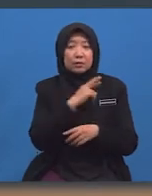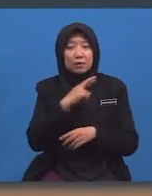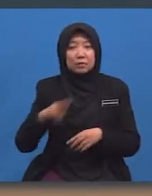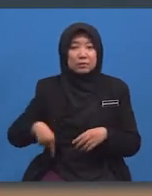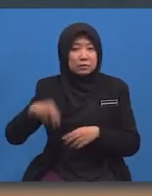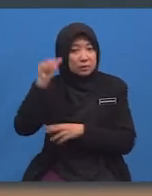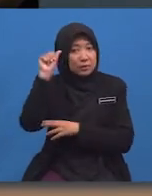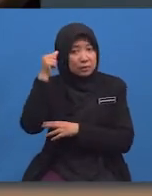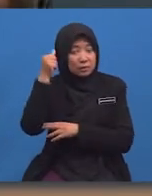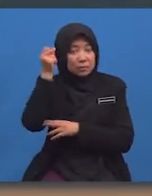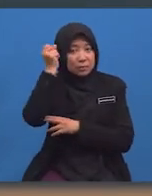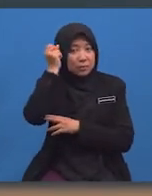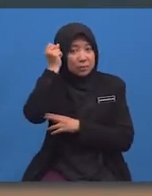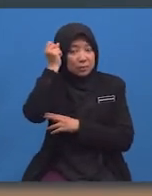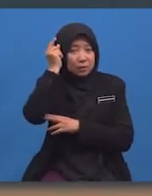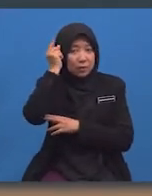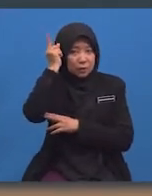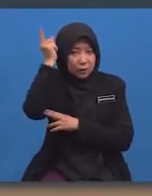sebagai dewa raja.